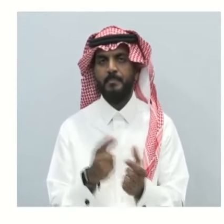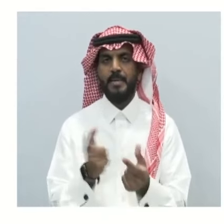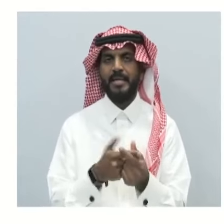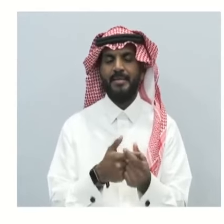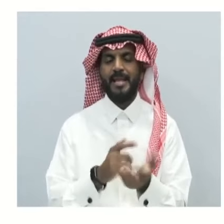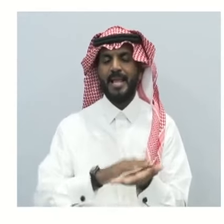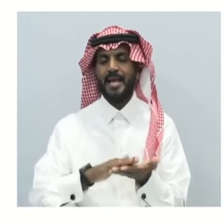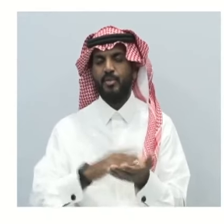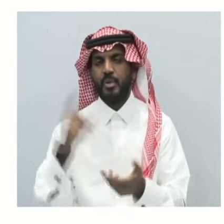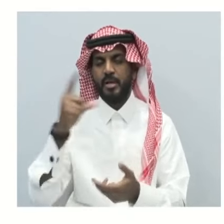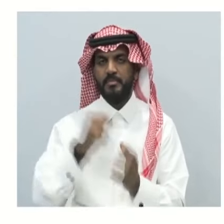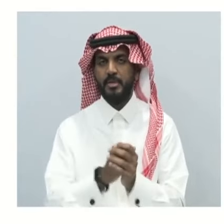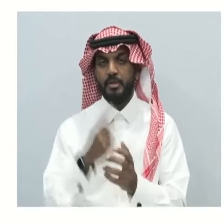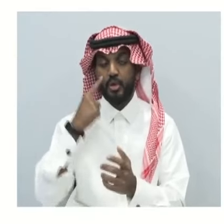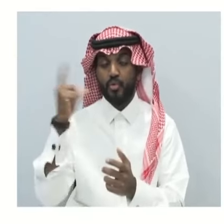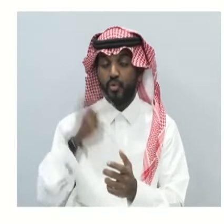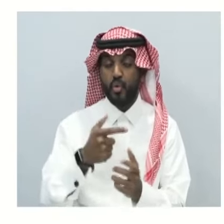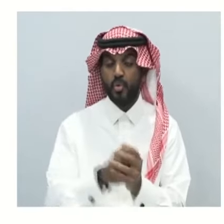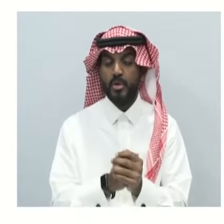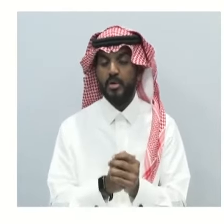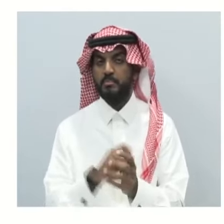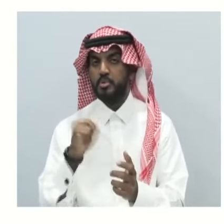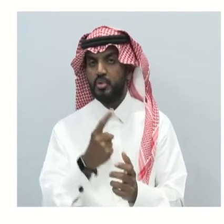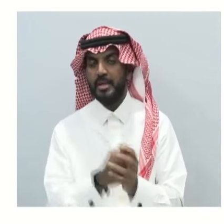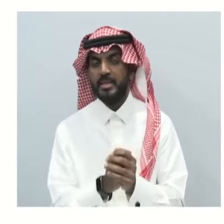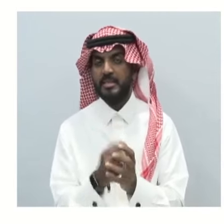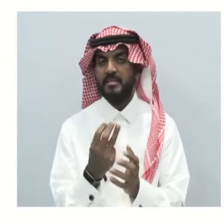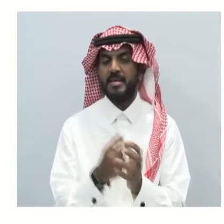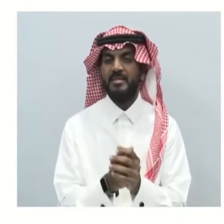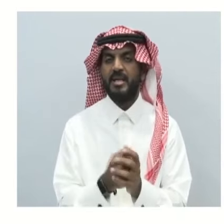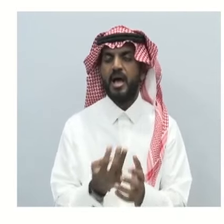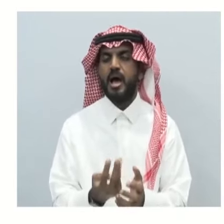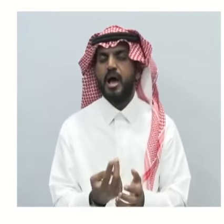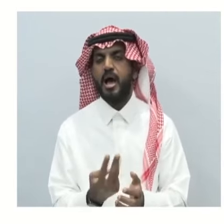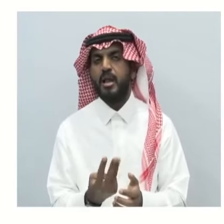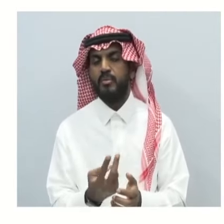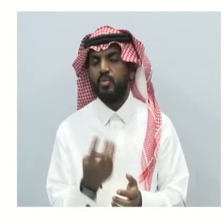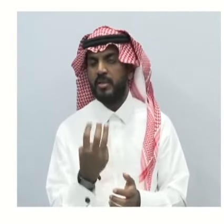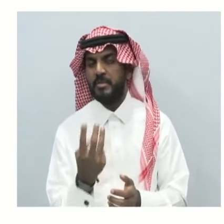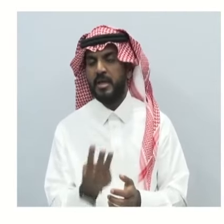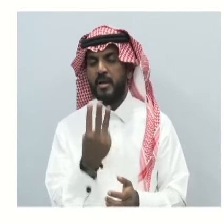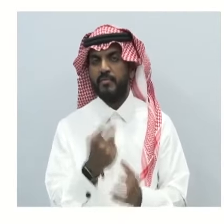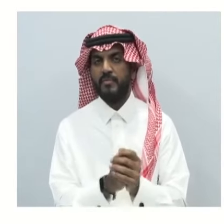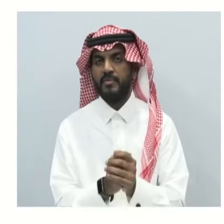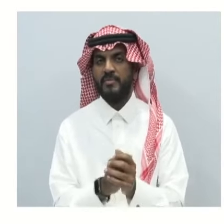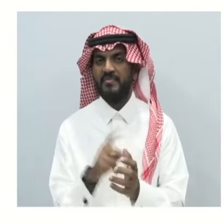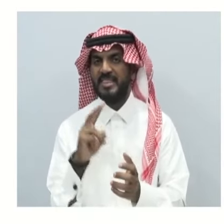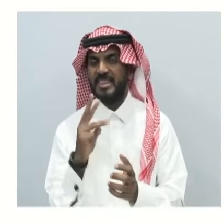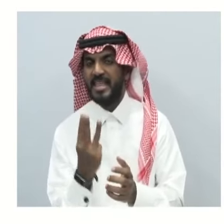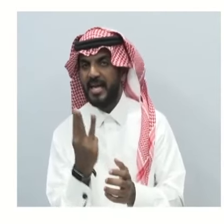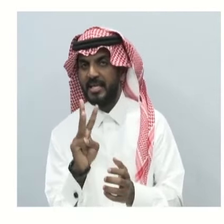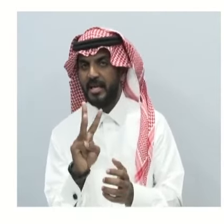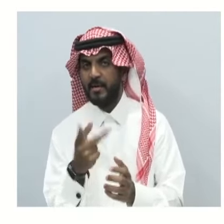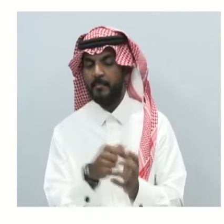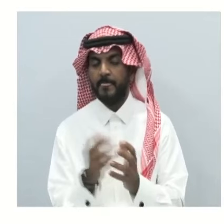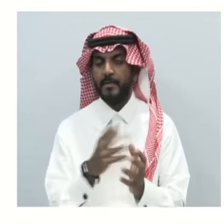مثلا ينتقل الضوء بسرعه 300,000 كم في الثانيه يقطعوا شعاع ضوئيه المسافه بين